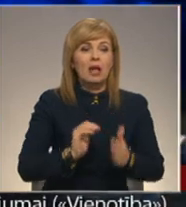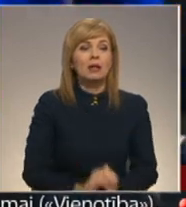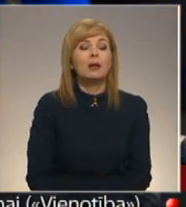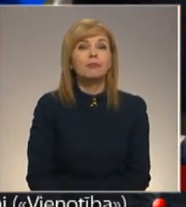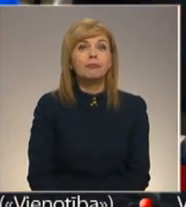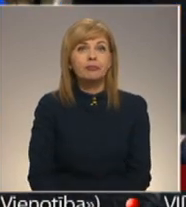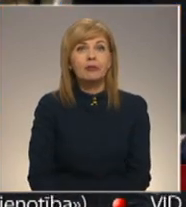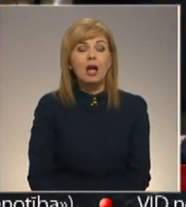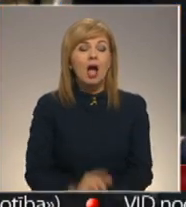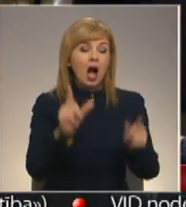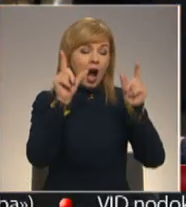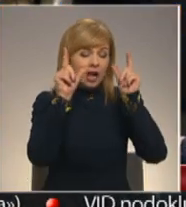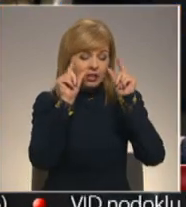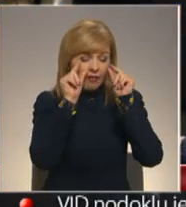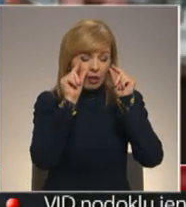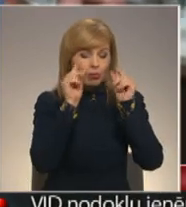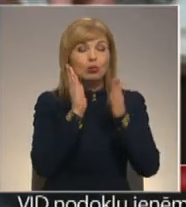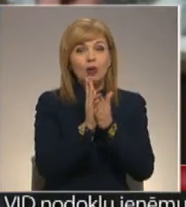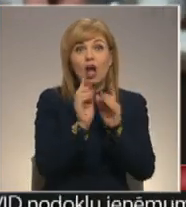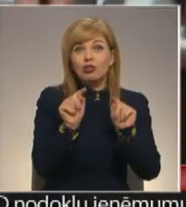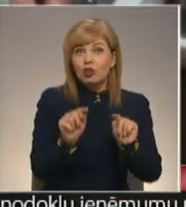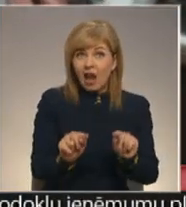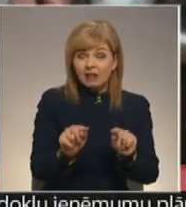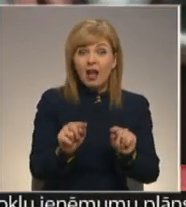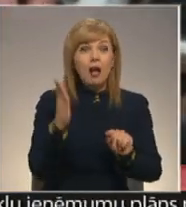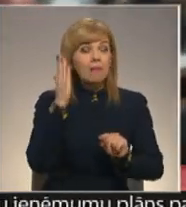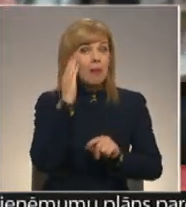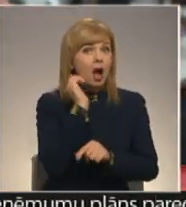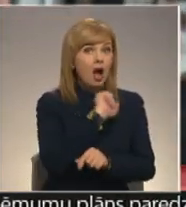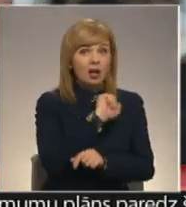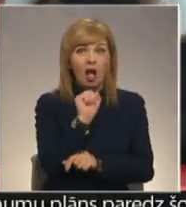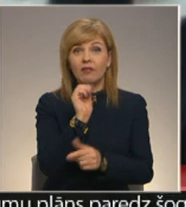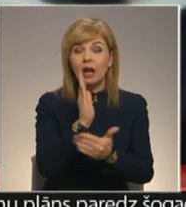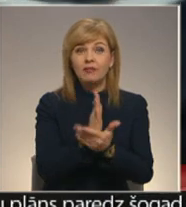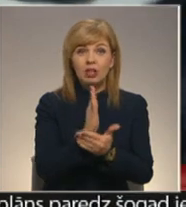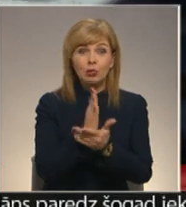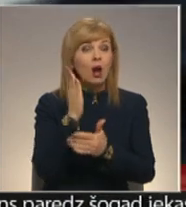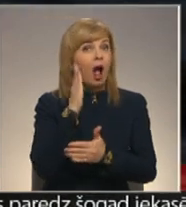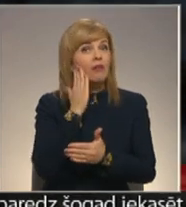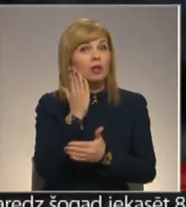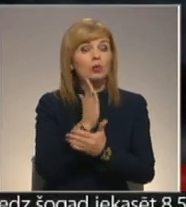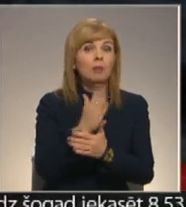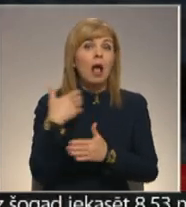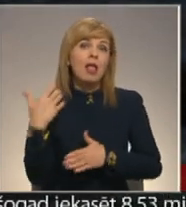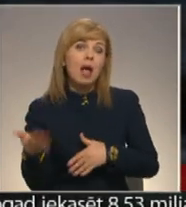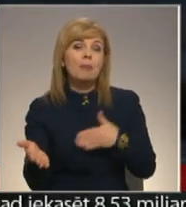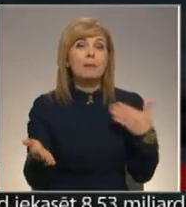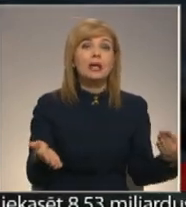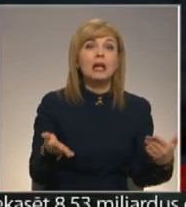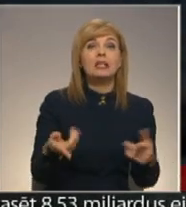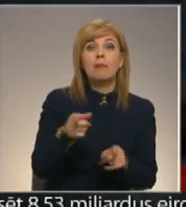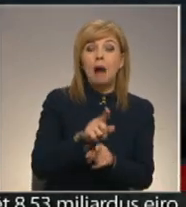Un aizver acis, un viņi būs šeit. Un to ar galvu paregulēt, ja viņi nav tieši vidū, tad galva nav centrā, pa labi vai pa kreisi, un mainās bišķiņ